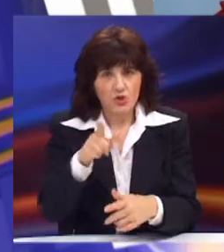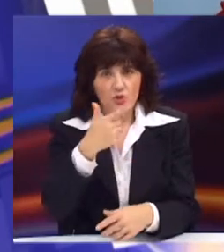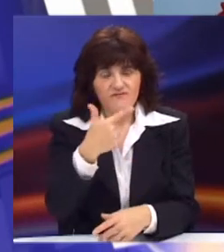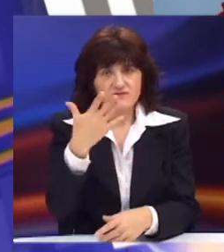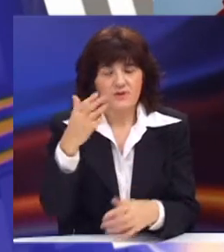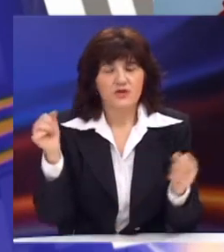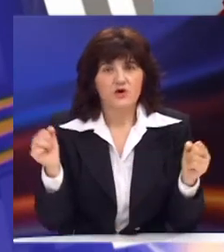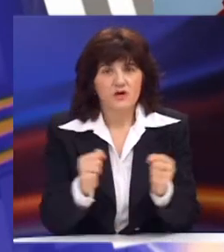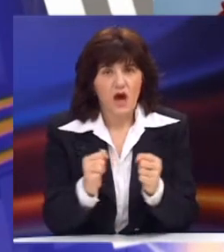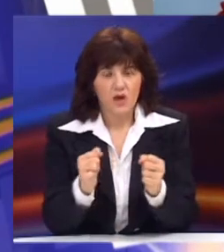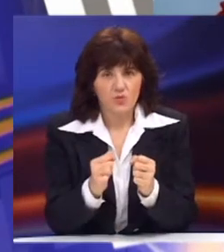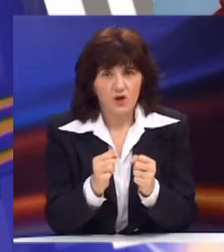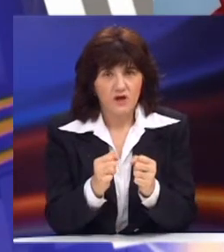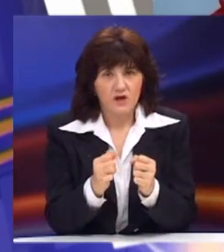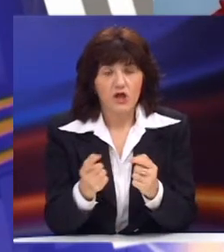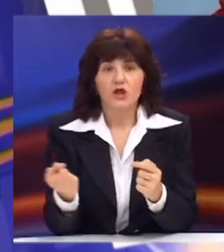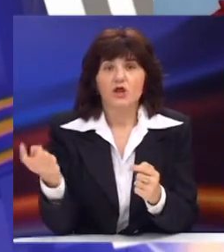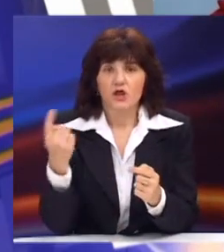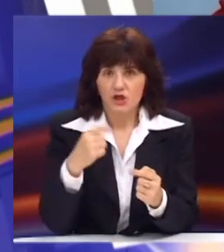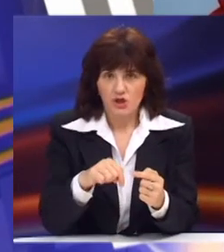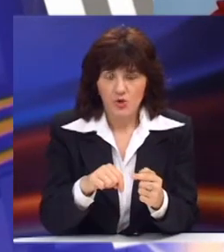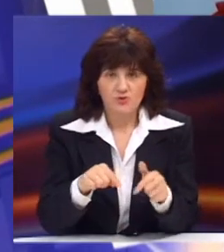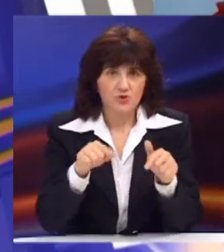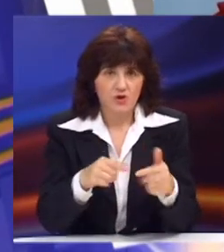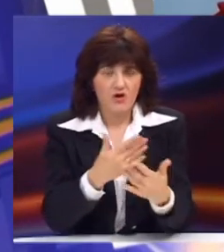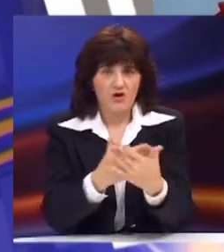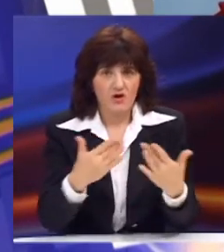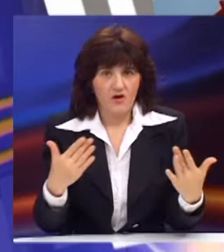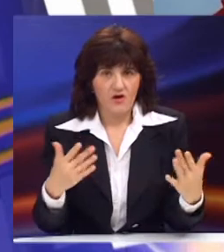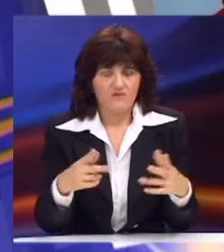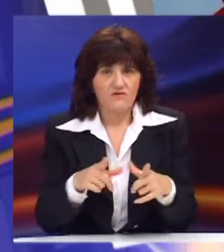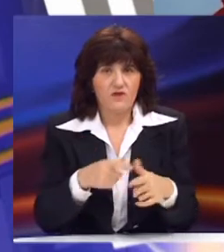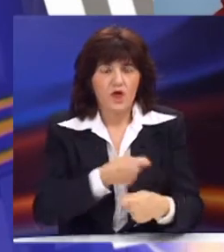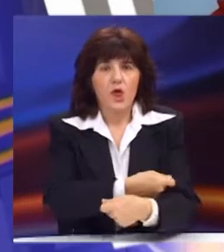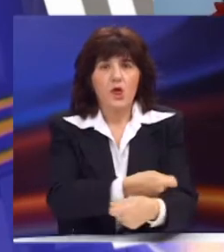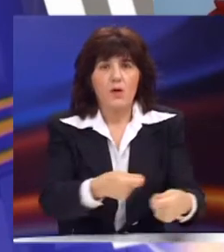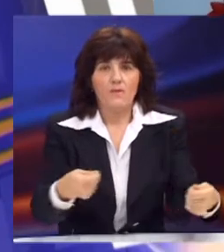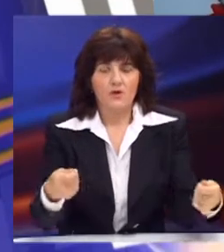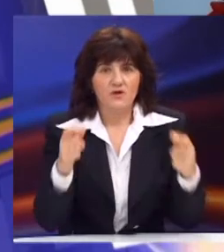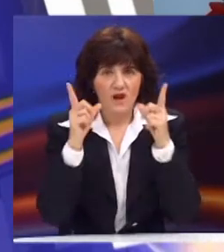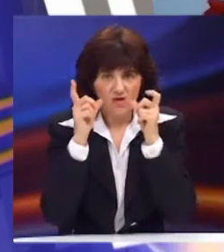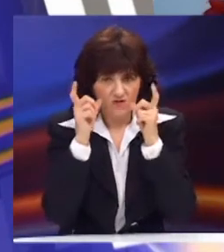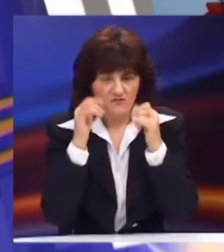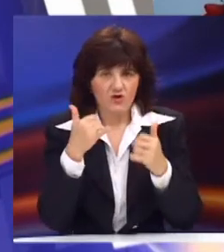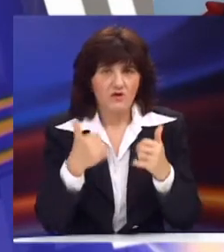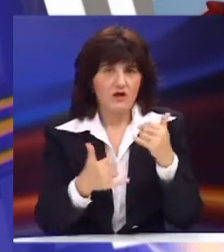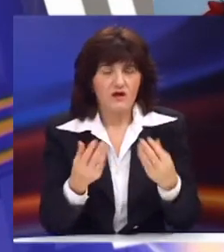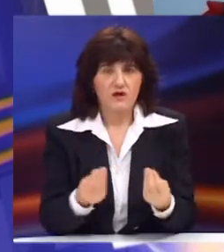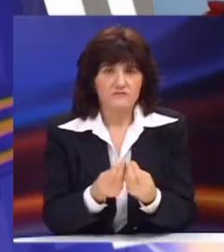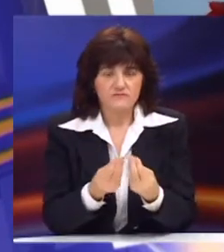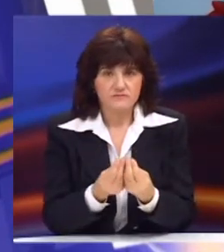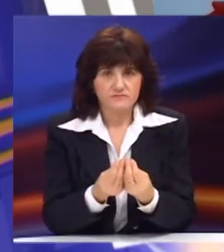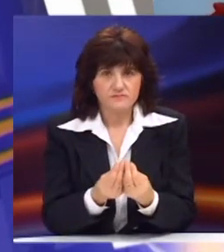da do 25. januara dođu do naše galerije i da podele to sećanje, fotografiju